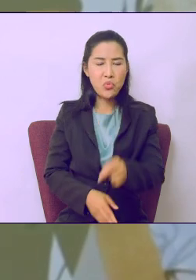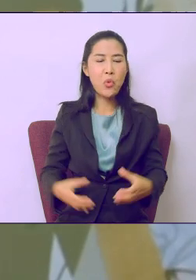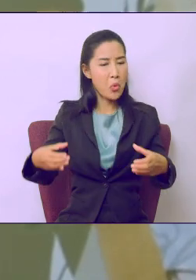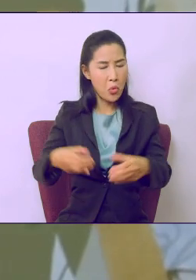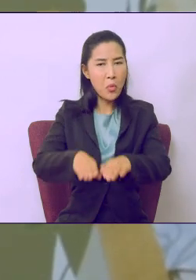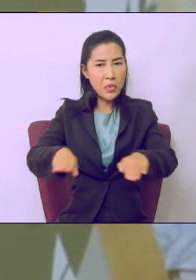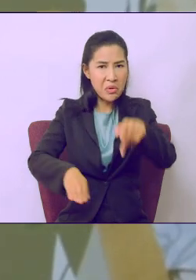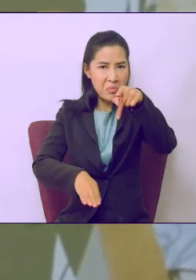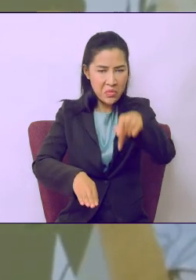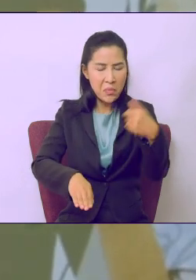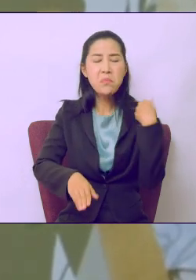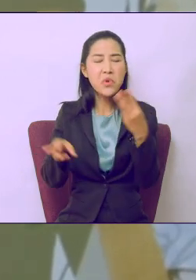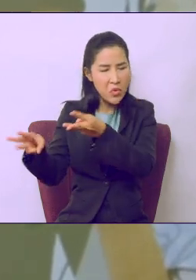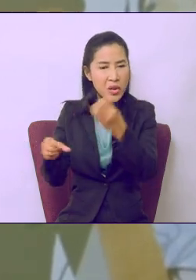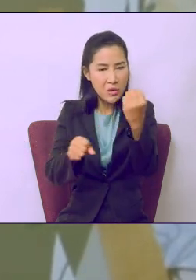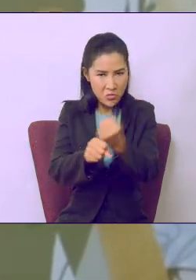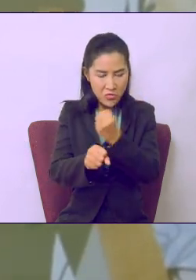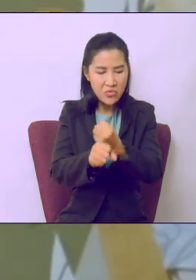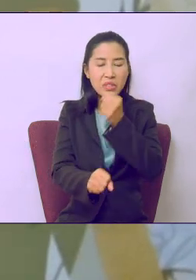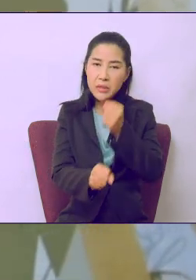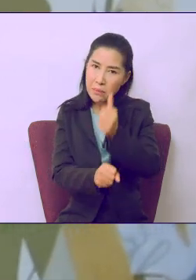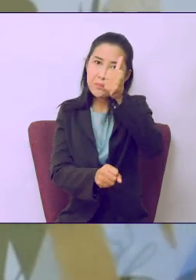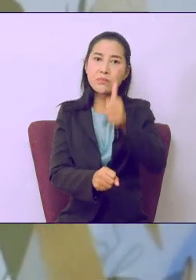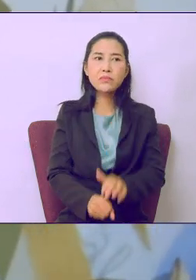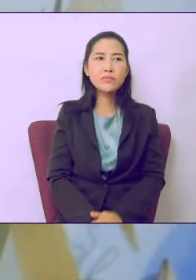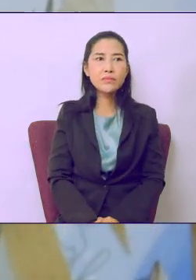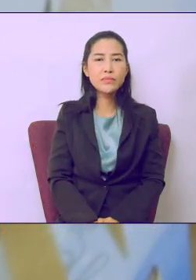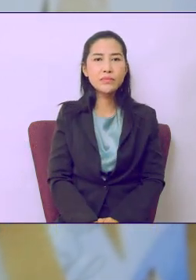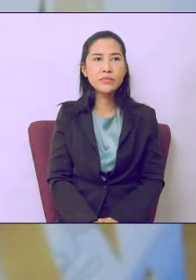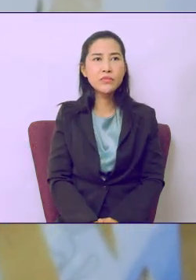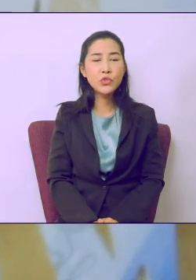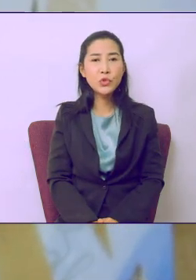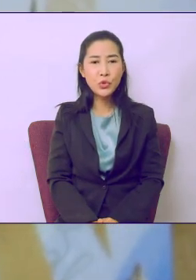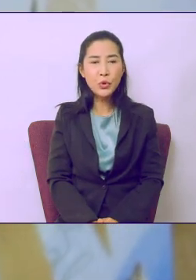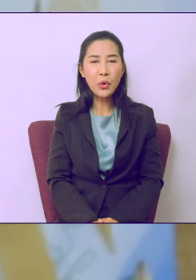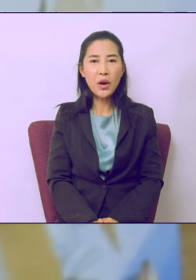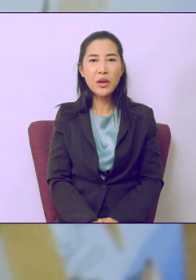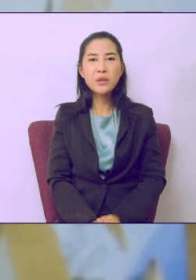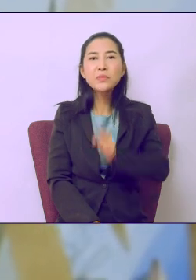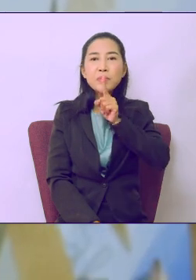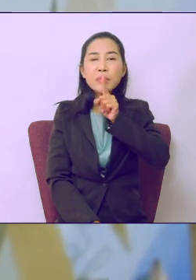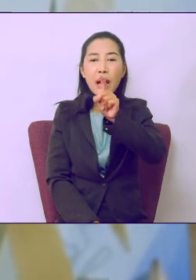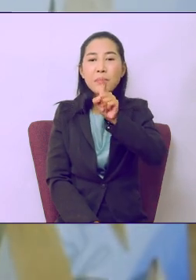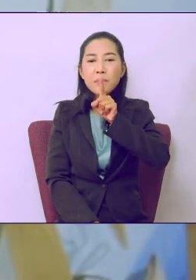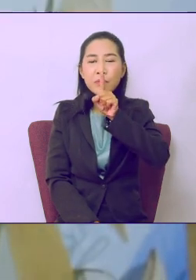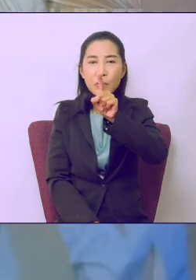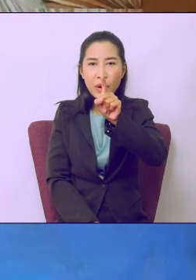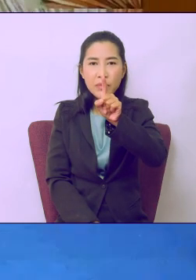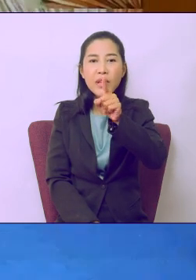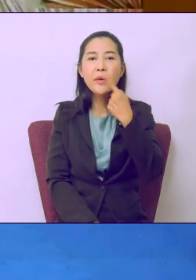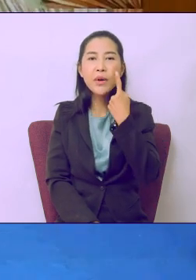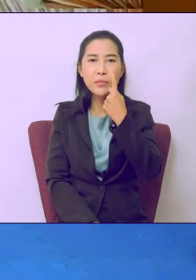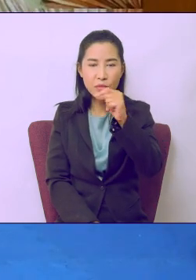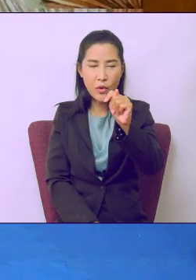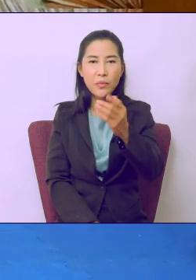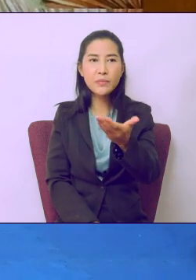จริงนะครับมันมันมีวิธีของมันนะครับก็เดี๋ยวเรามาเข้าสู่ถามตอบกันดีกว่านะครับ